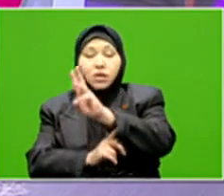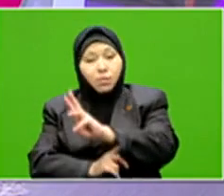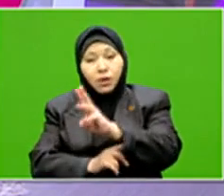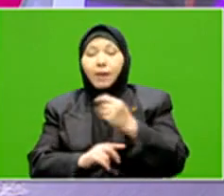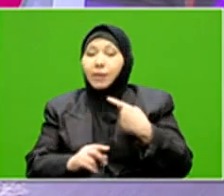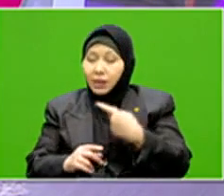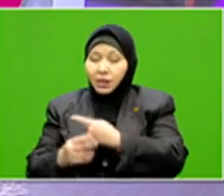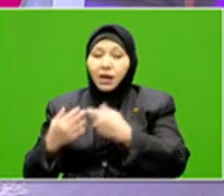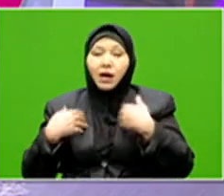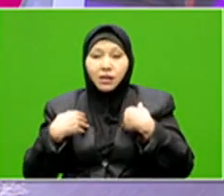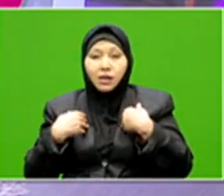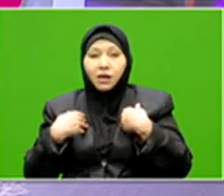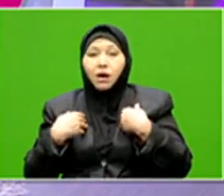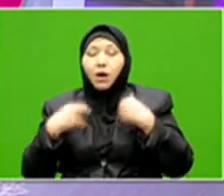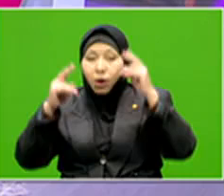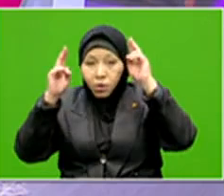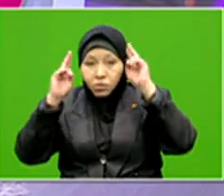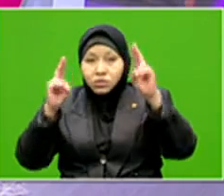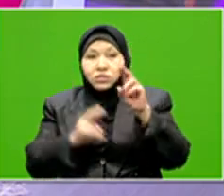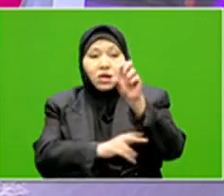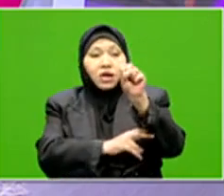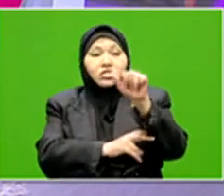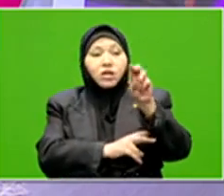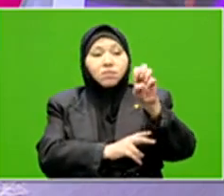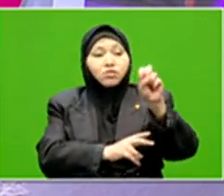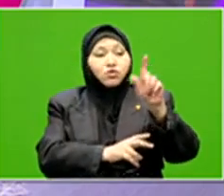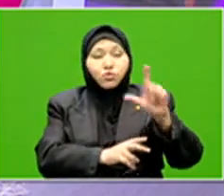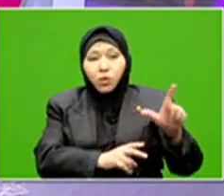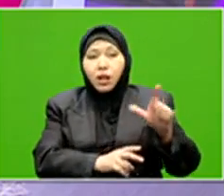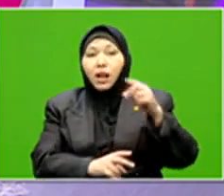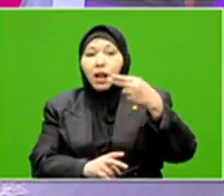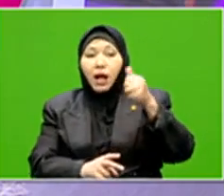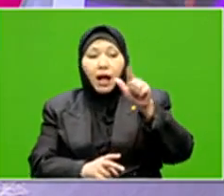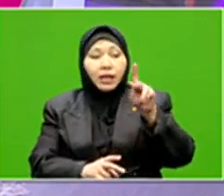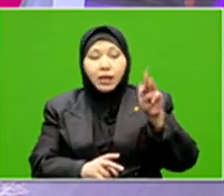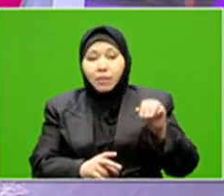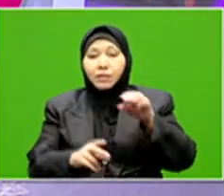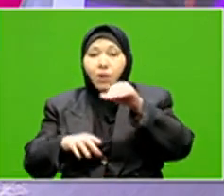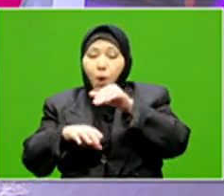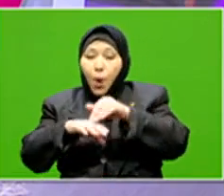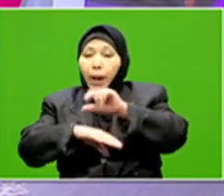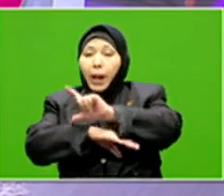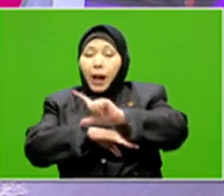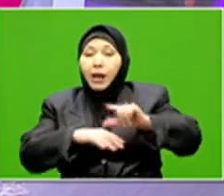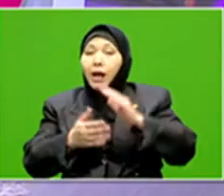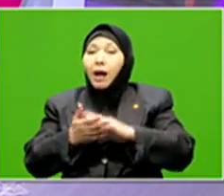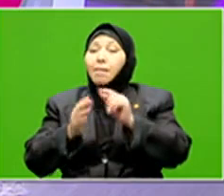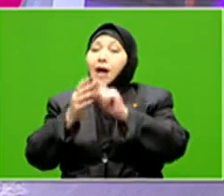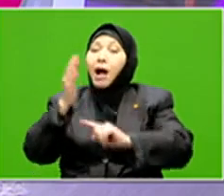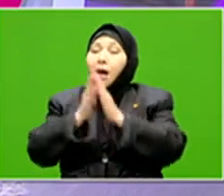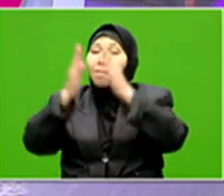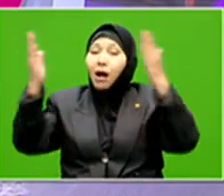ada Al-Fadil Ustaz Syamsul Hakim Abdul Samad di online. Yeah. Di online. Insya'Allah. Apa khabar Ustaz?